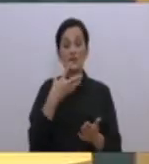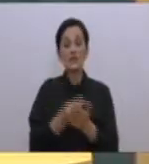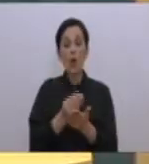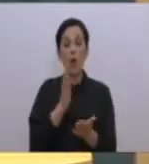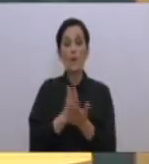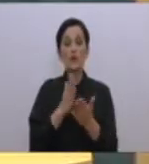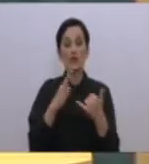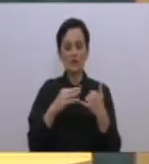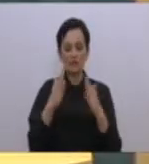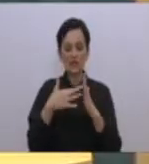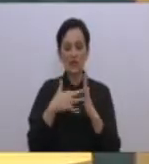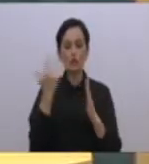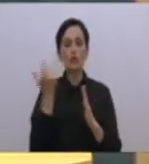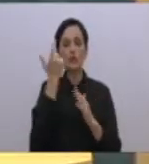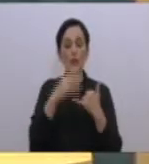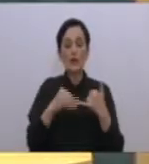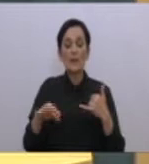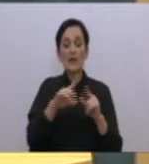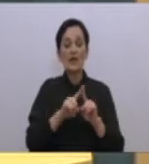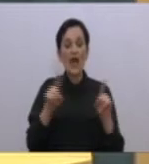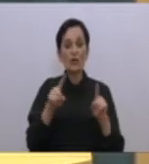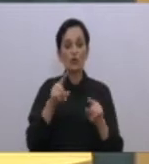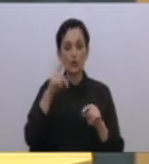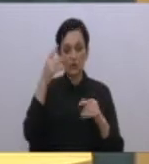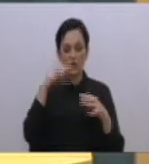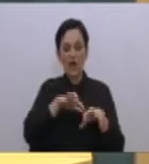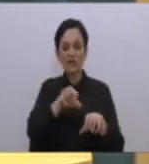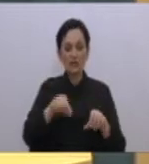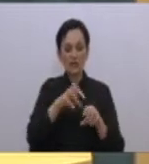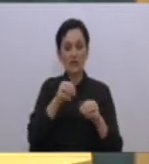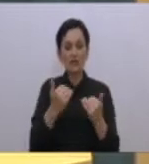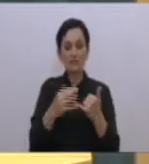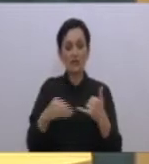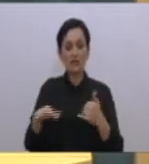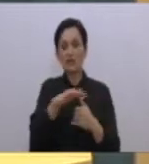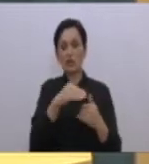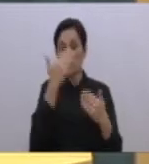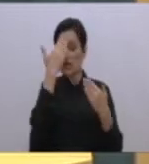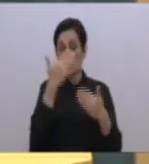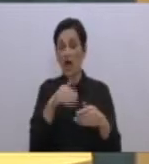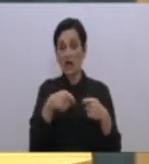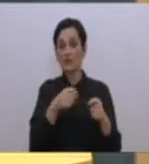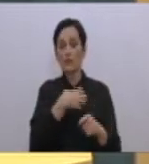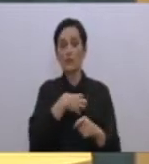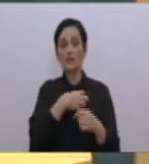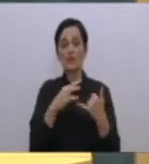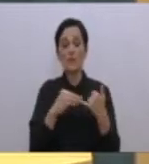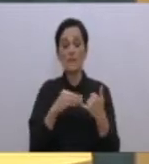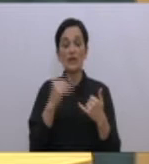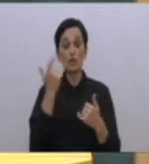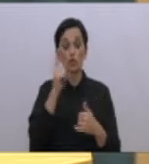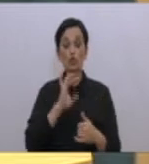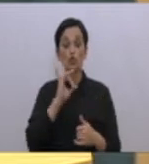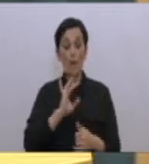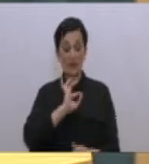arsebul, sasoprosameron, danșulebis, micis, gansakutrebis, sadzulebis, gasusebas, nișolovania, gasusebis, nișolovania, micis, sakutreba și trojevic,